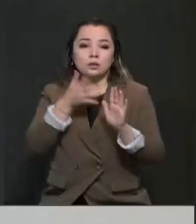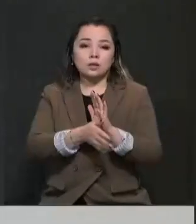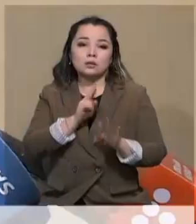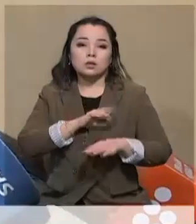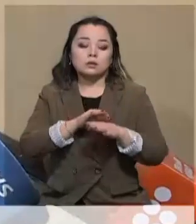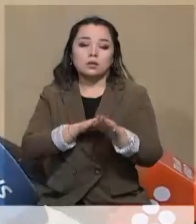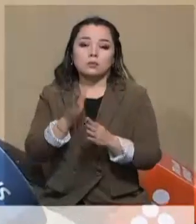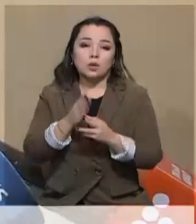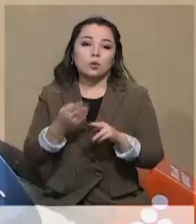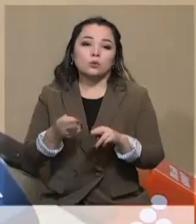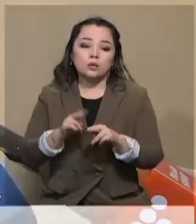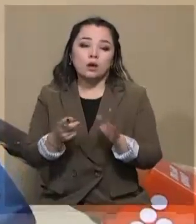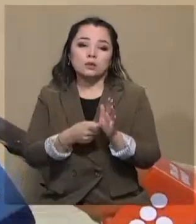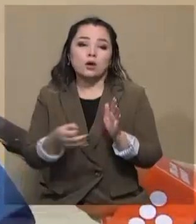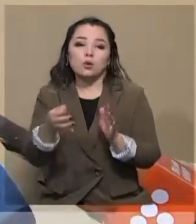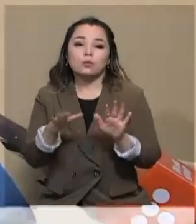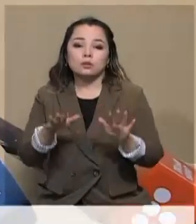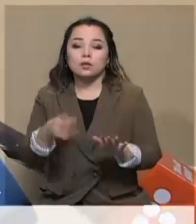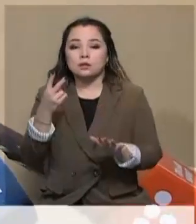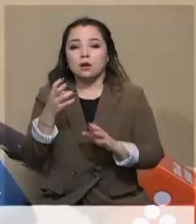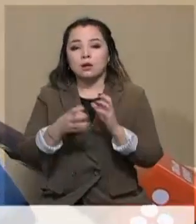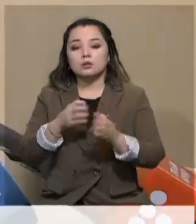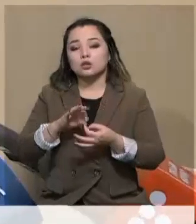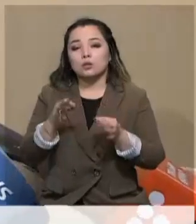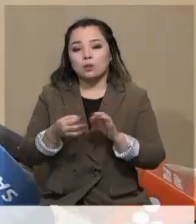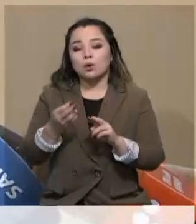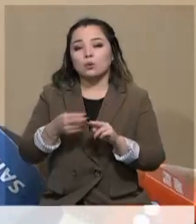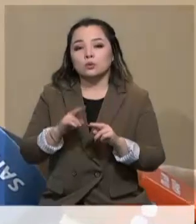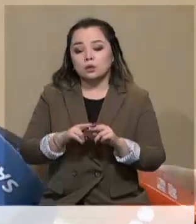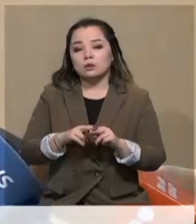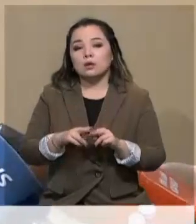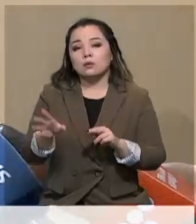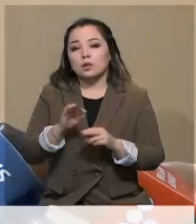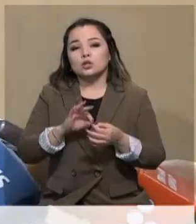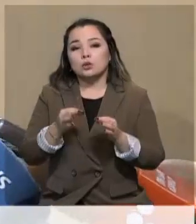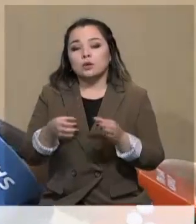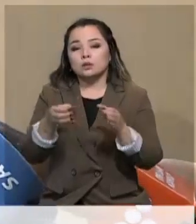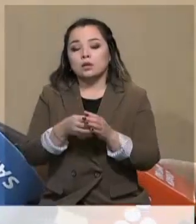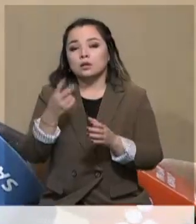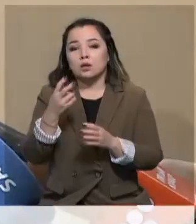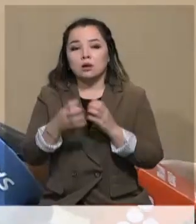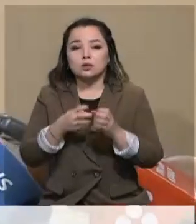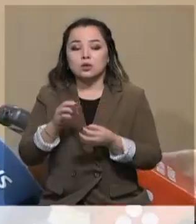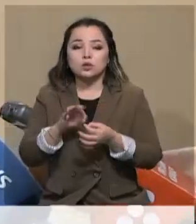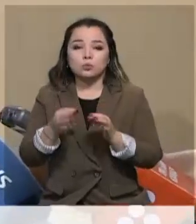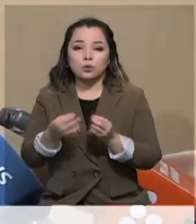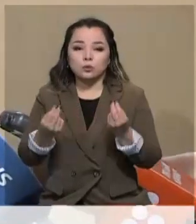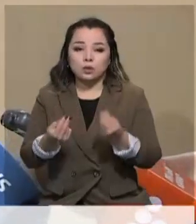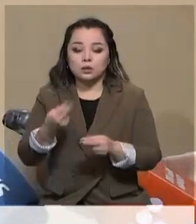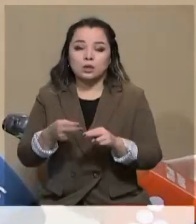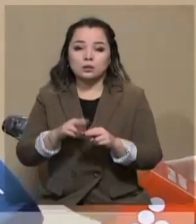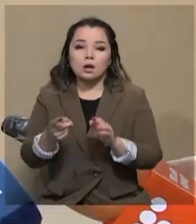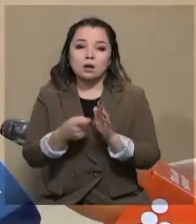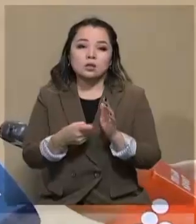белесі осы Қарағанды облысында 2 әлем чемпионы, 10 Азия чемпион, 2 әлем кубогының чемпионы. Одан